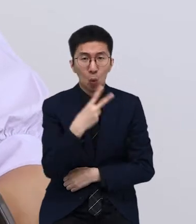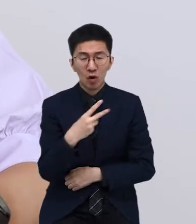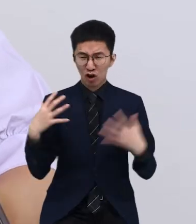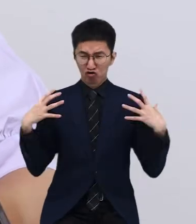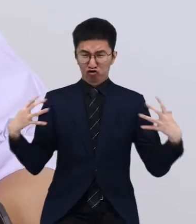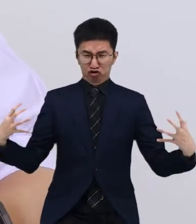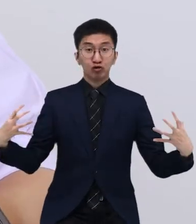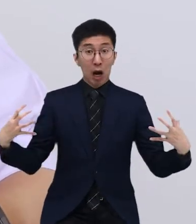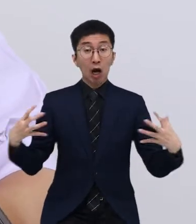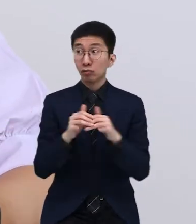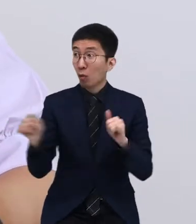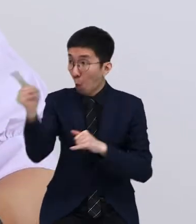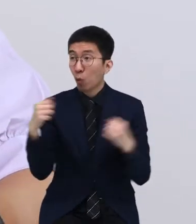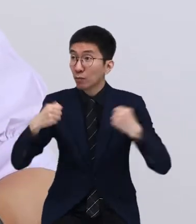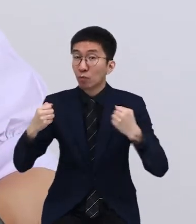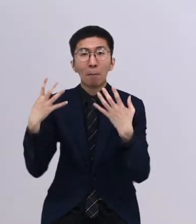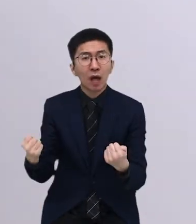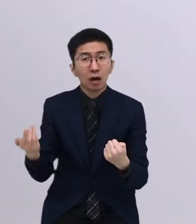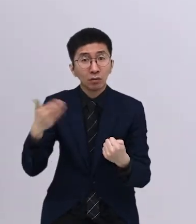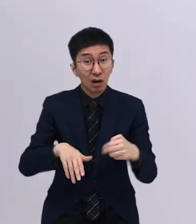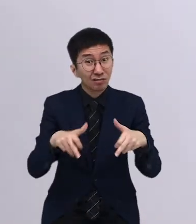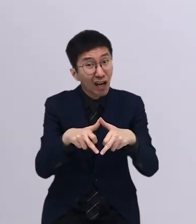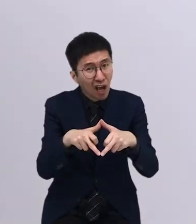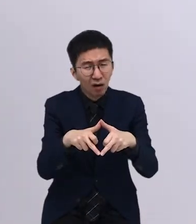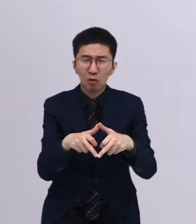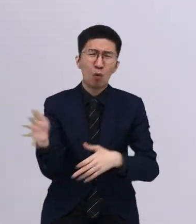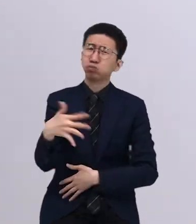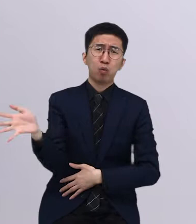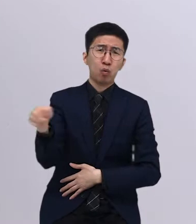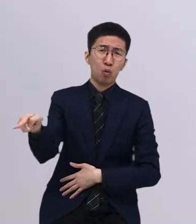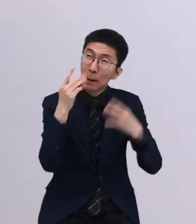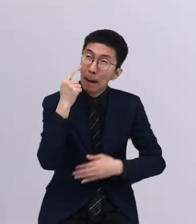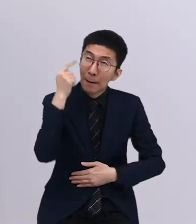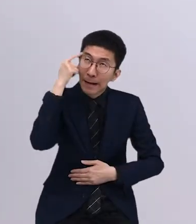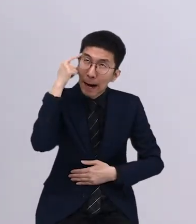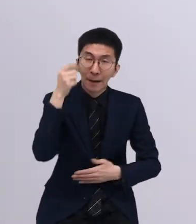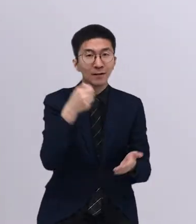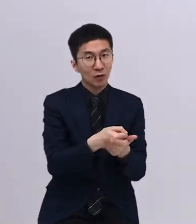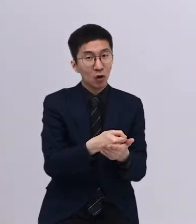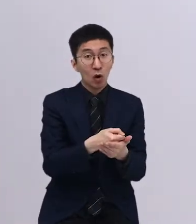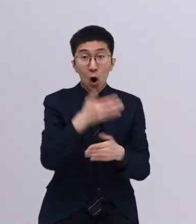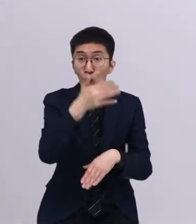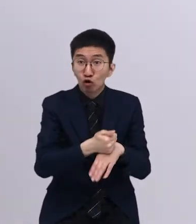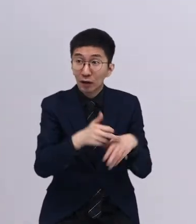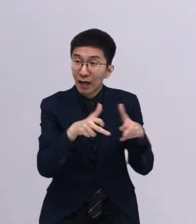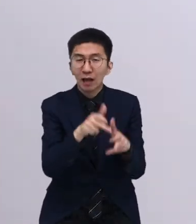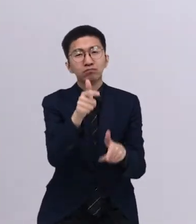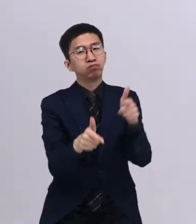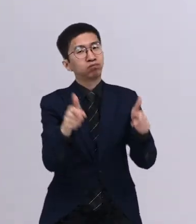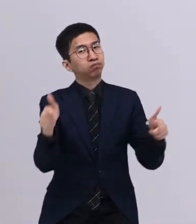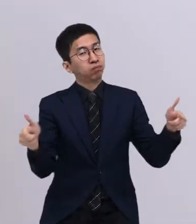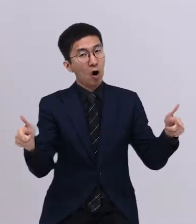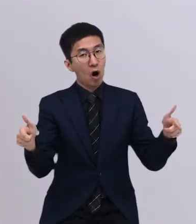왜 플러스 사이즈만 주로 많이 봐왔고 장애 바디 포지티브는 많이 없는 거예요. 바디 포지티브를 하면서 굉장히 다양한 장애도